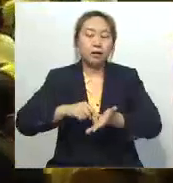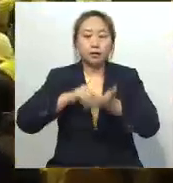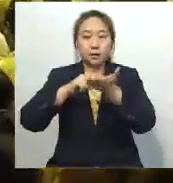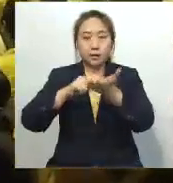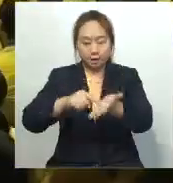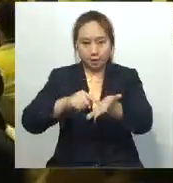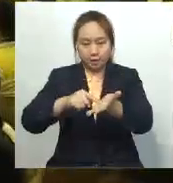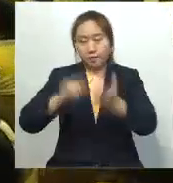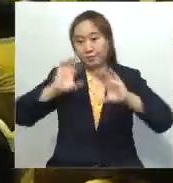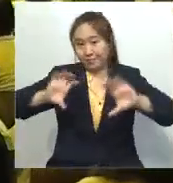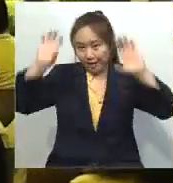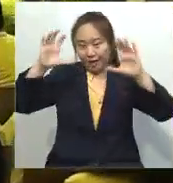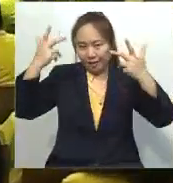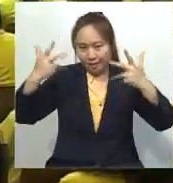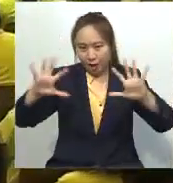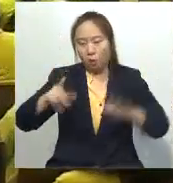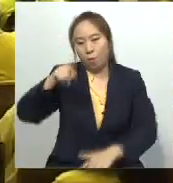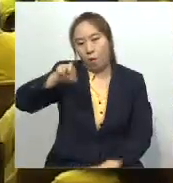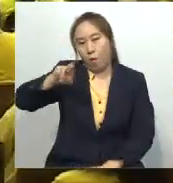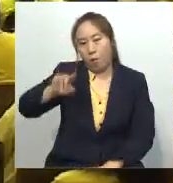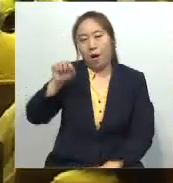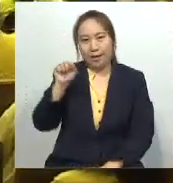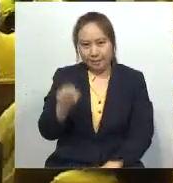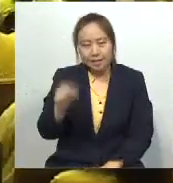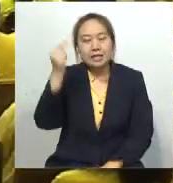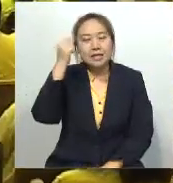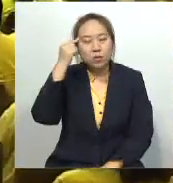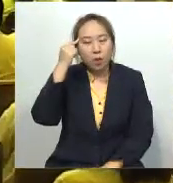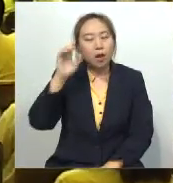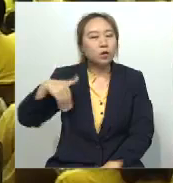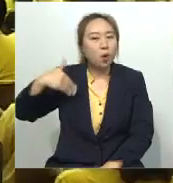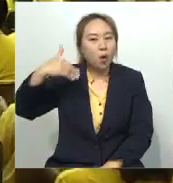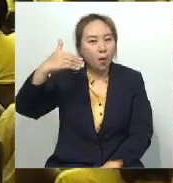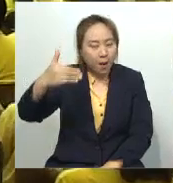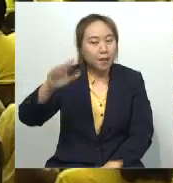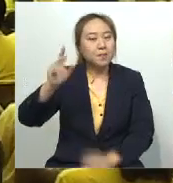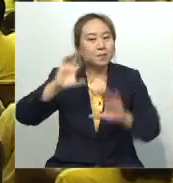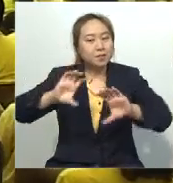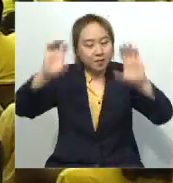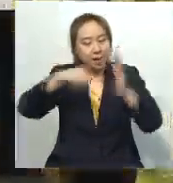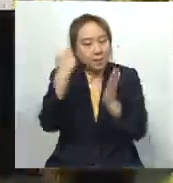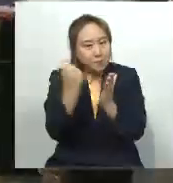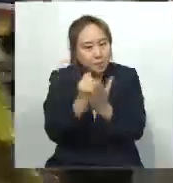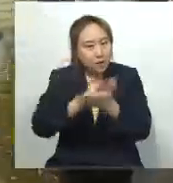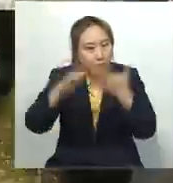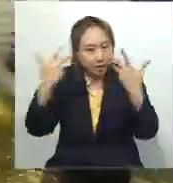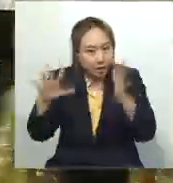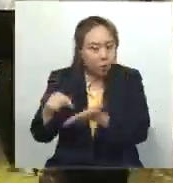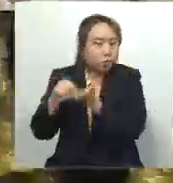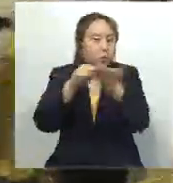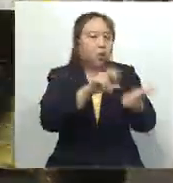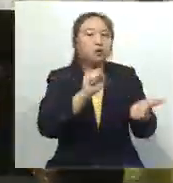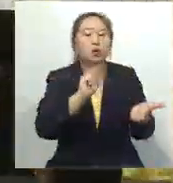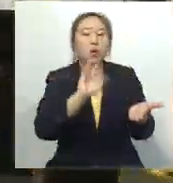างกฤษฎีกาแล้วนะครับเรื่องของพรบชุดนี้ก็คาดว่าหลังจากนี้กฤษฎีกาพิจารณาเสร็จแล้วก็จะส่งต่อทันทีไปให้ทางสน